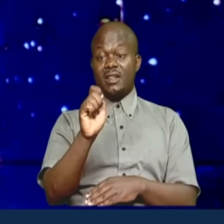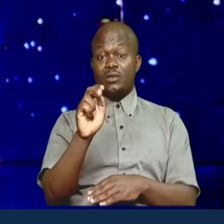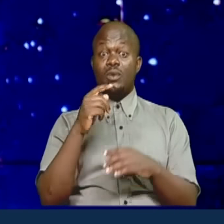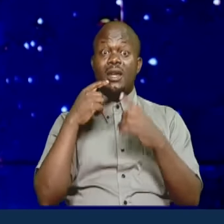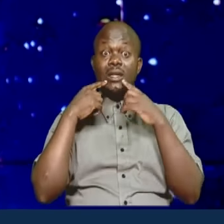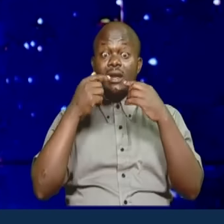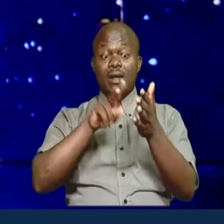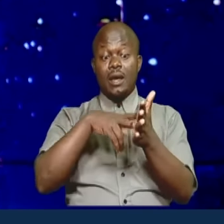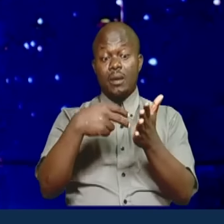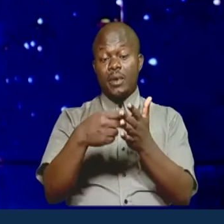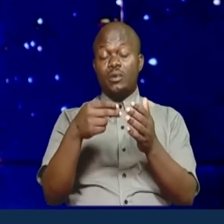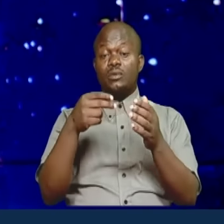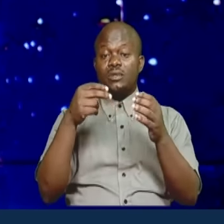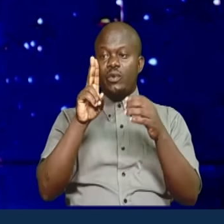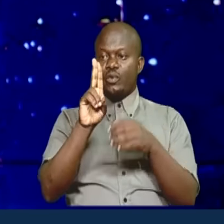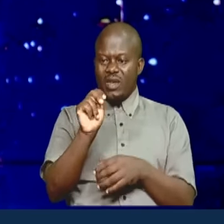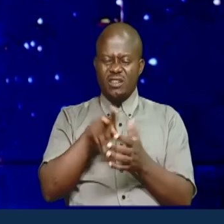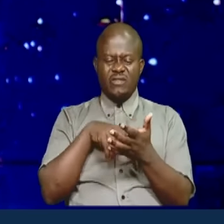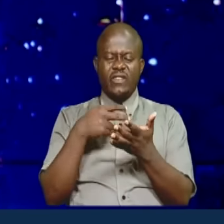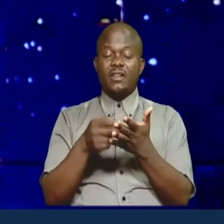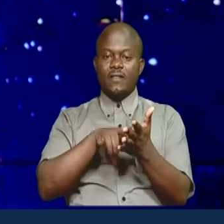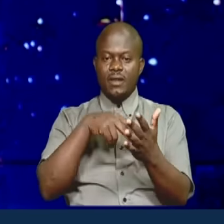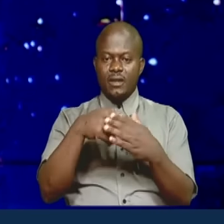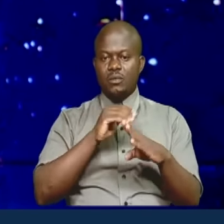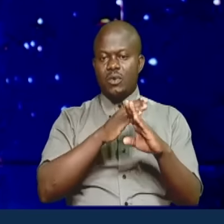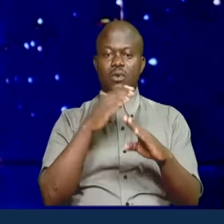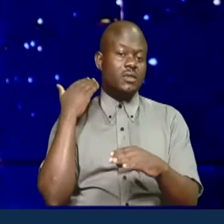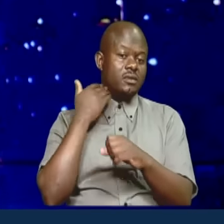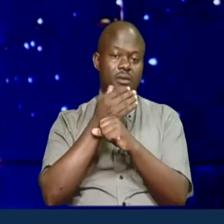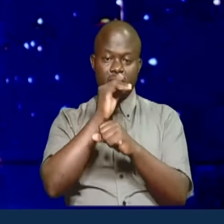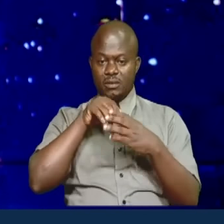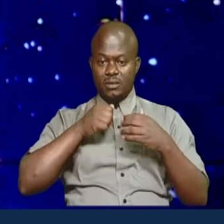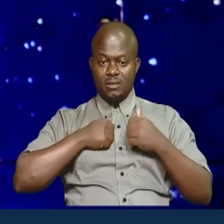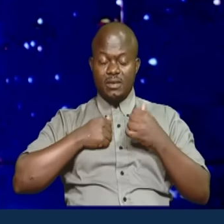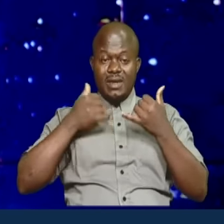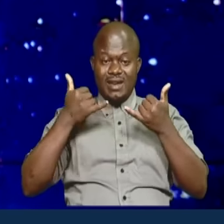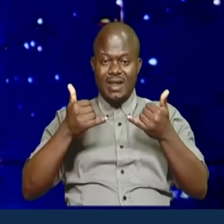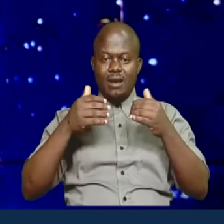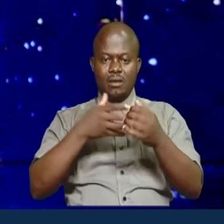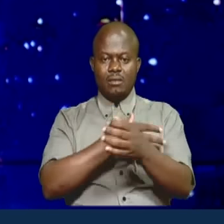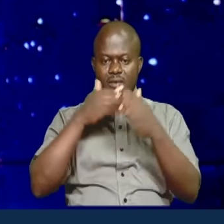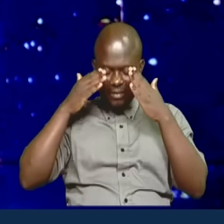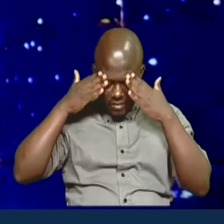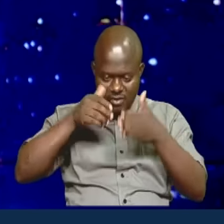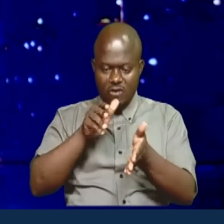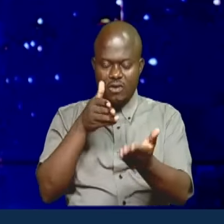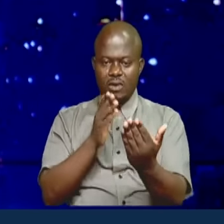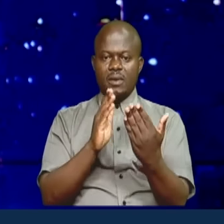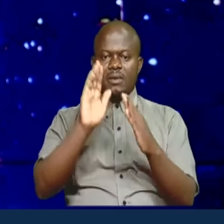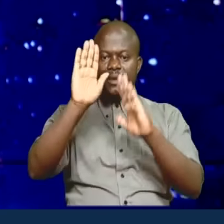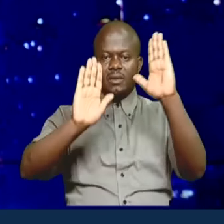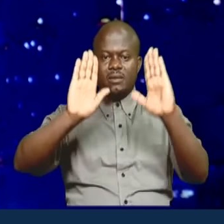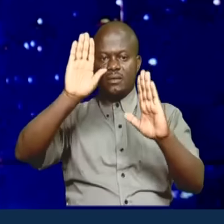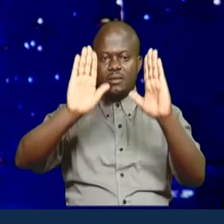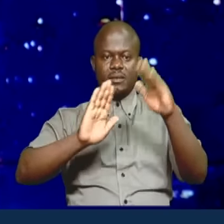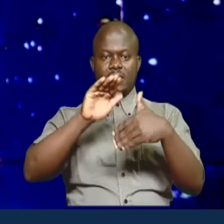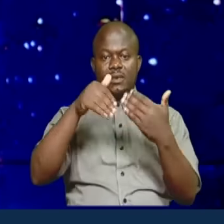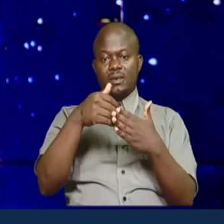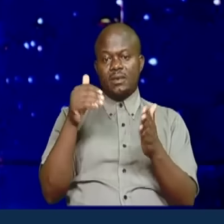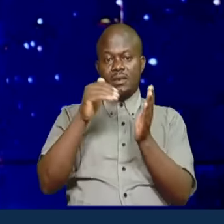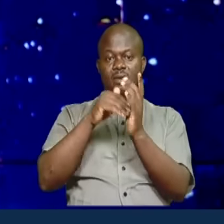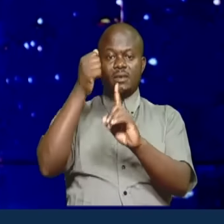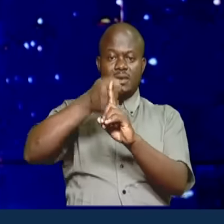kwa Loni mu gukumira Jenoside yakorewe Abatutsi mu Rwanda, imbaraga zigomba gushyirwa mu gukurikirana abayigizemo uruhare no guharanira